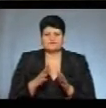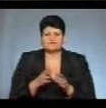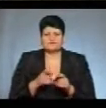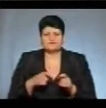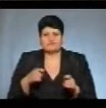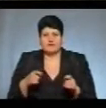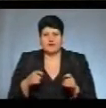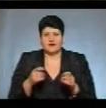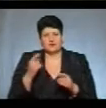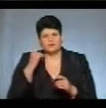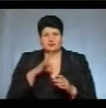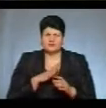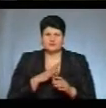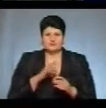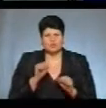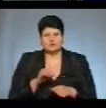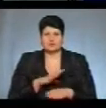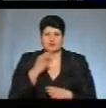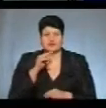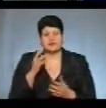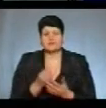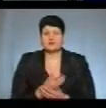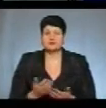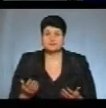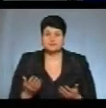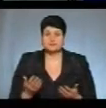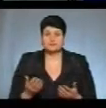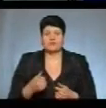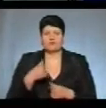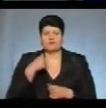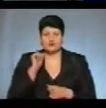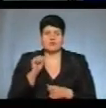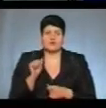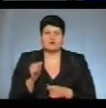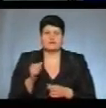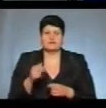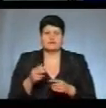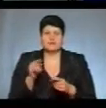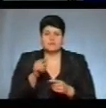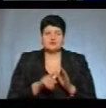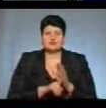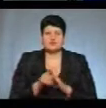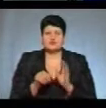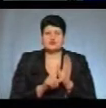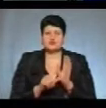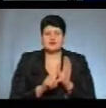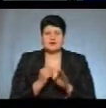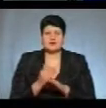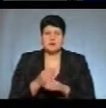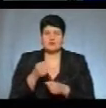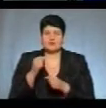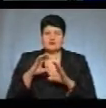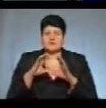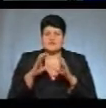міг би краще, але, на жаль, не вдалося. Зазначив, вчора в Андгольц-Антерсельві розпочався шостий етап Кубку світу з